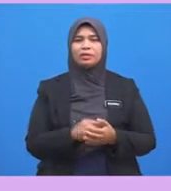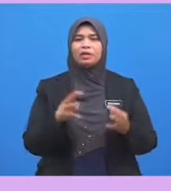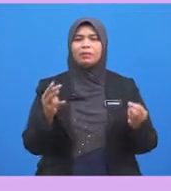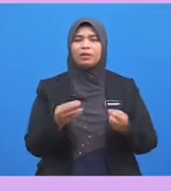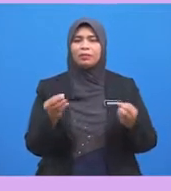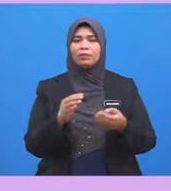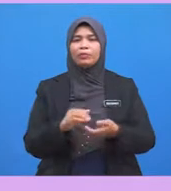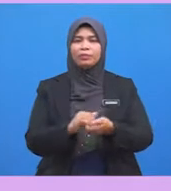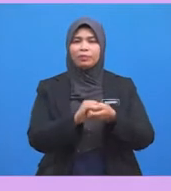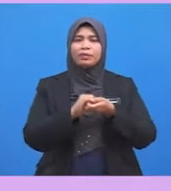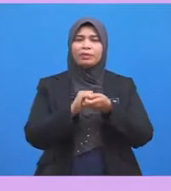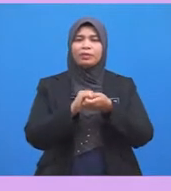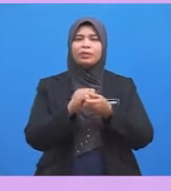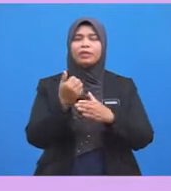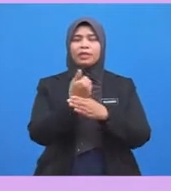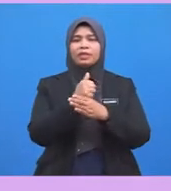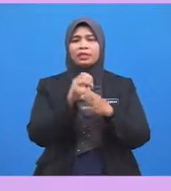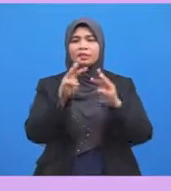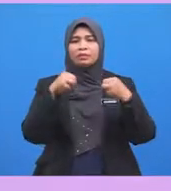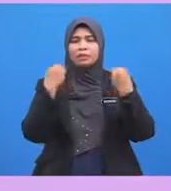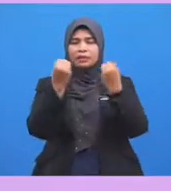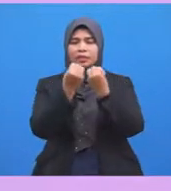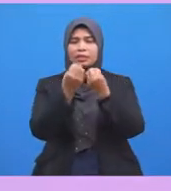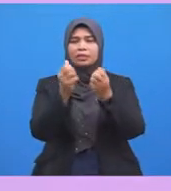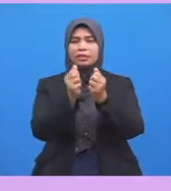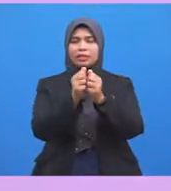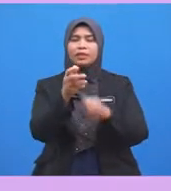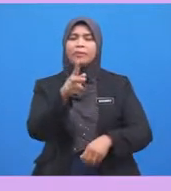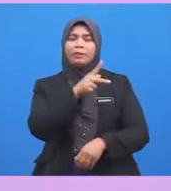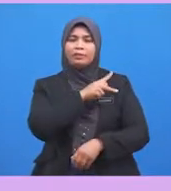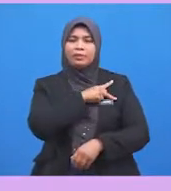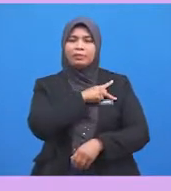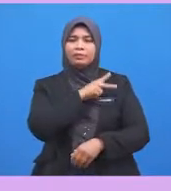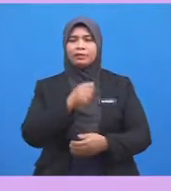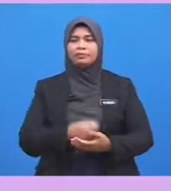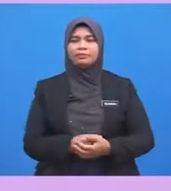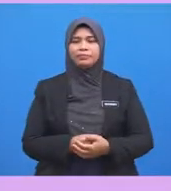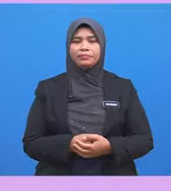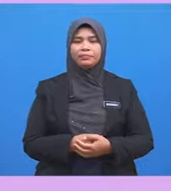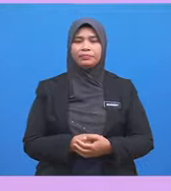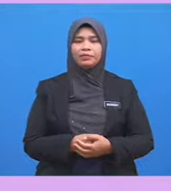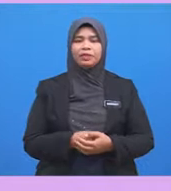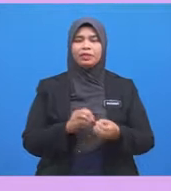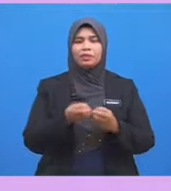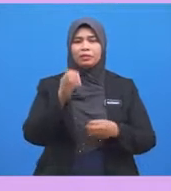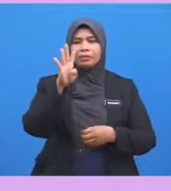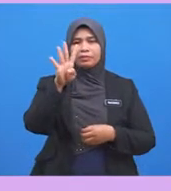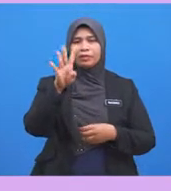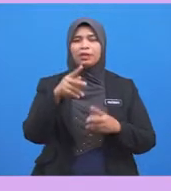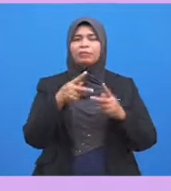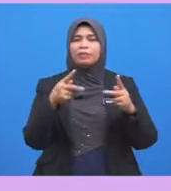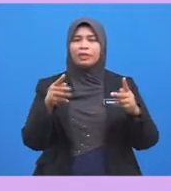memupuk perpaduan antara masyarakat dengan pemimpin masyarakat. Yang